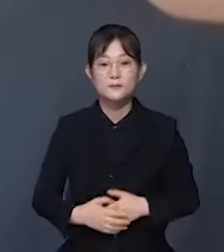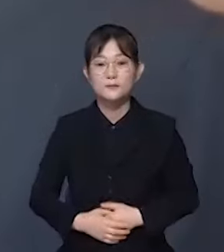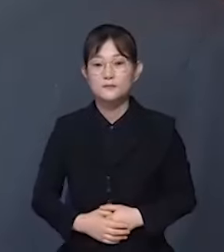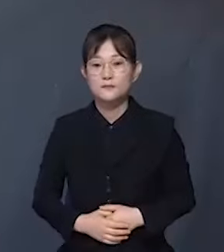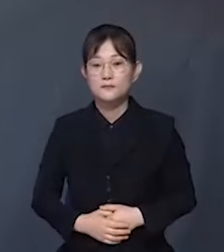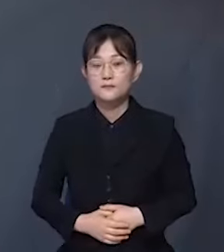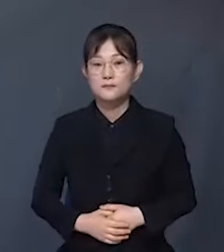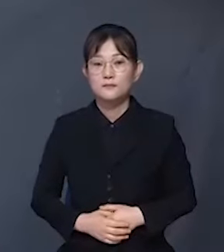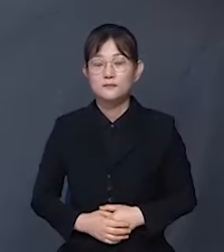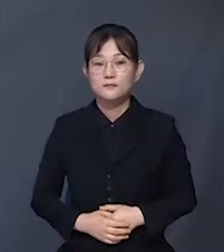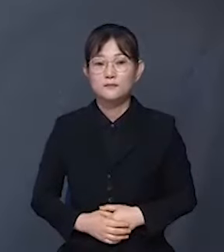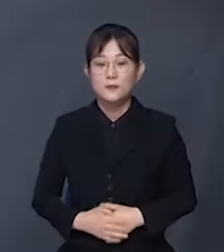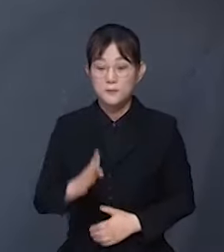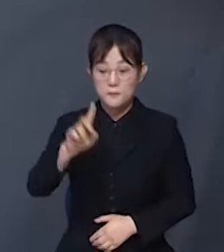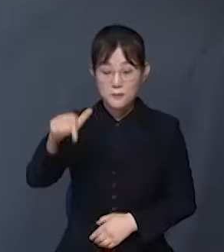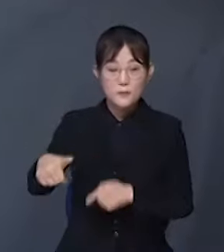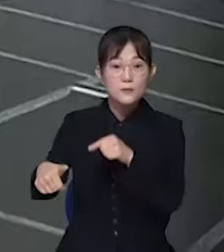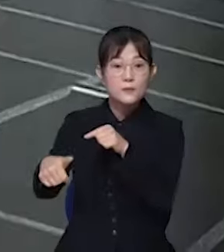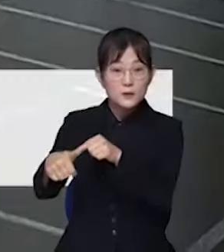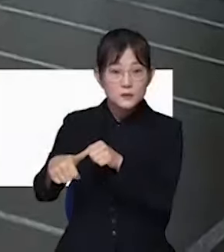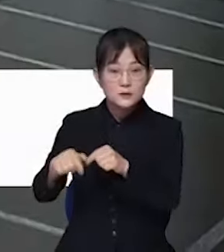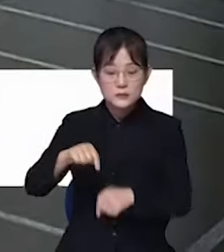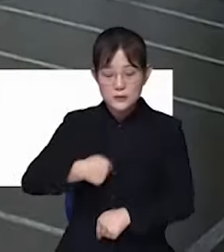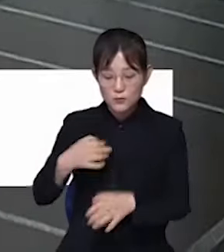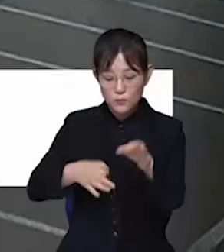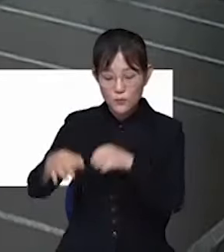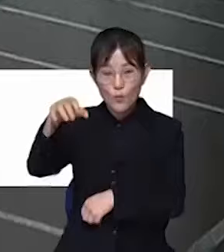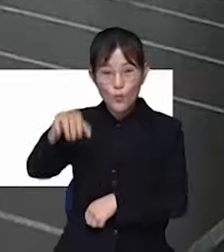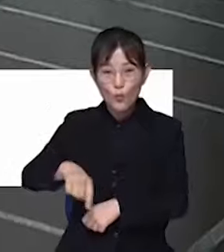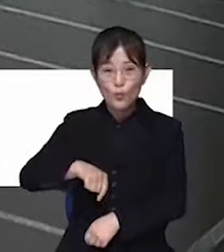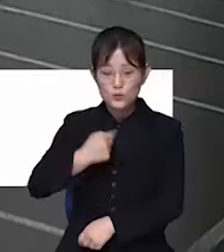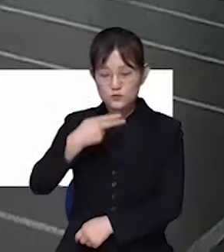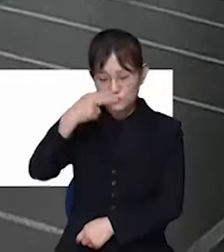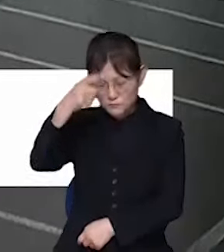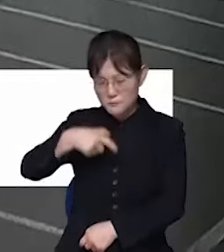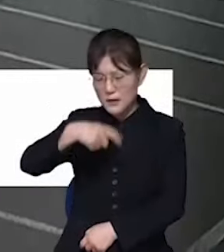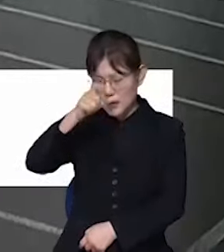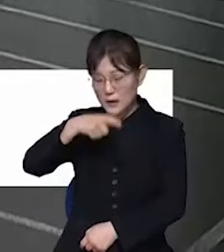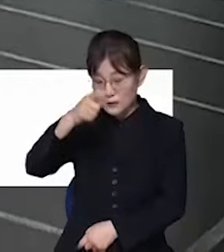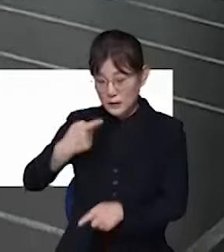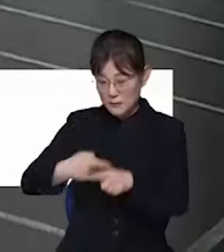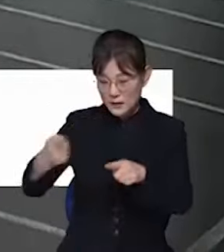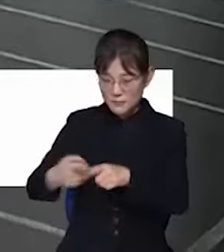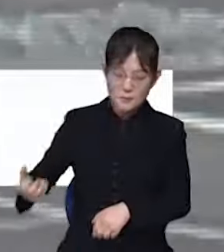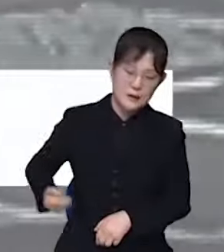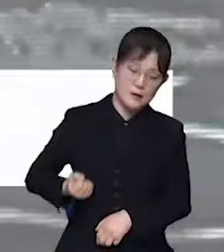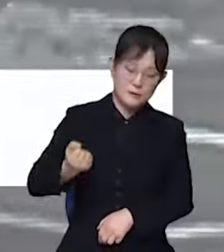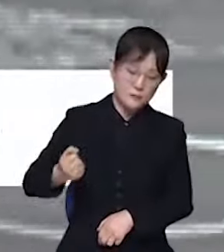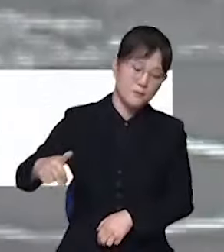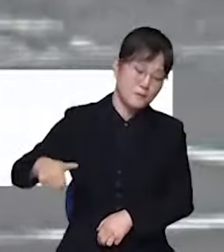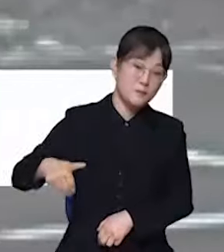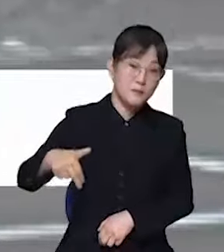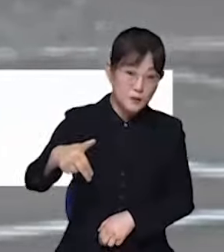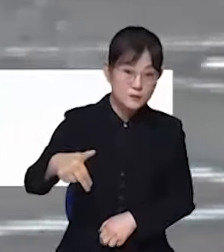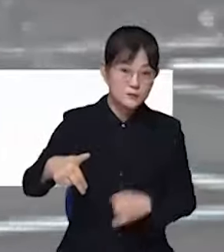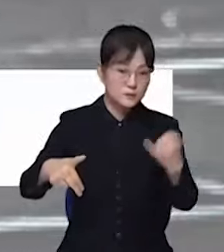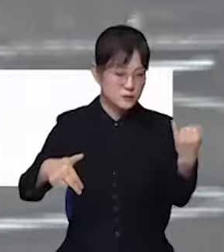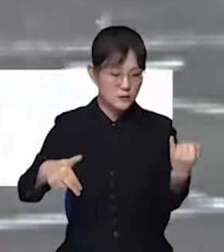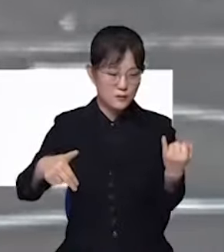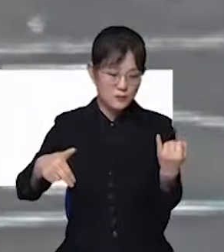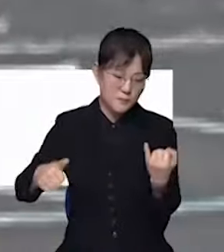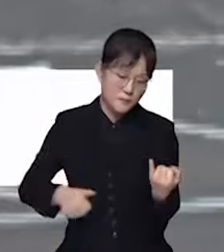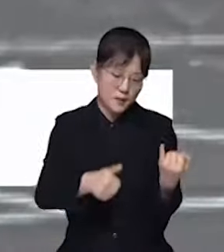있습니다. 박 씨는 당시 자신의 가게에서 혼자 술을 마시다 흉기를 챙겨 밖으로 나왔고 길 가던